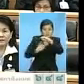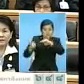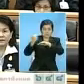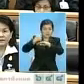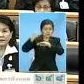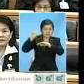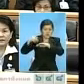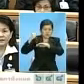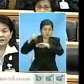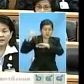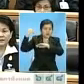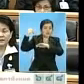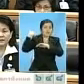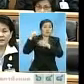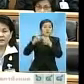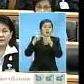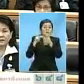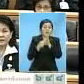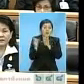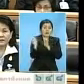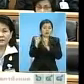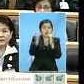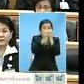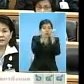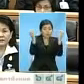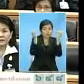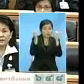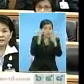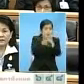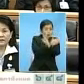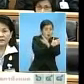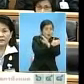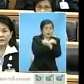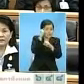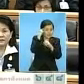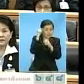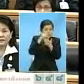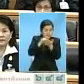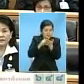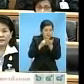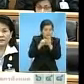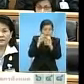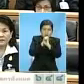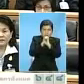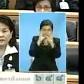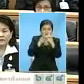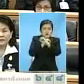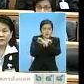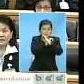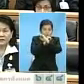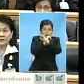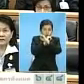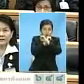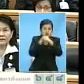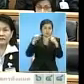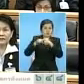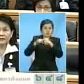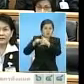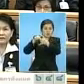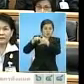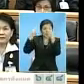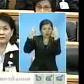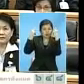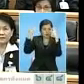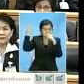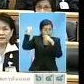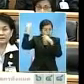ได้วางแนวทางไว้ชัดเจนก่อนการทำกฎหมายรัฐธรรมนูญว่าจะป้องกันนักการเมืองคนหนึ่ง